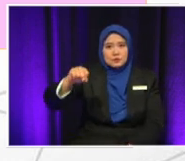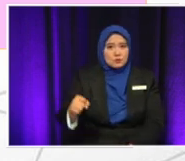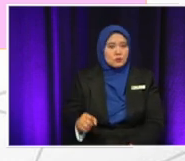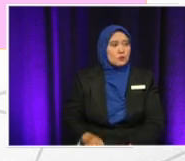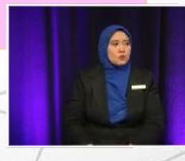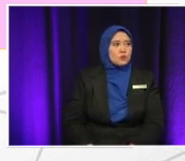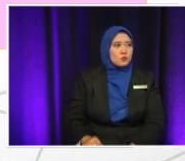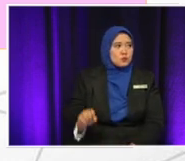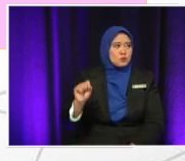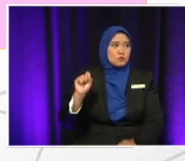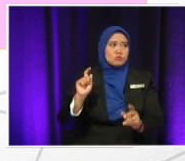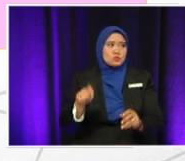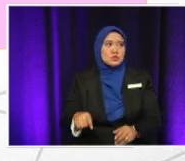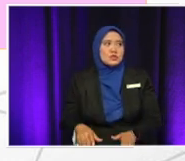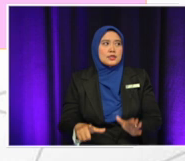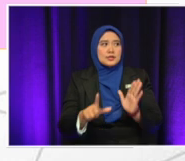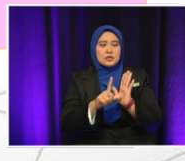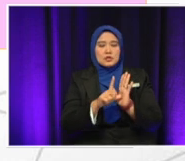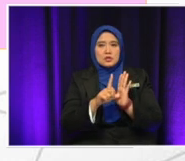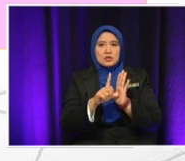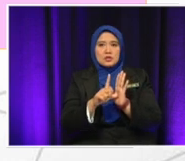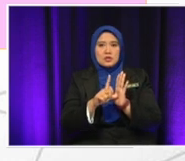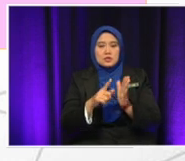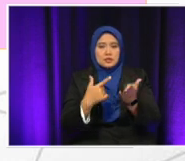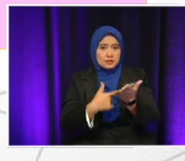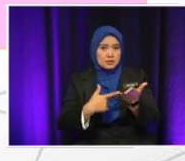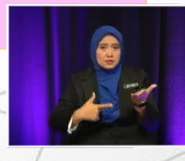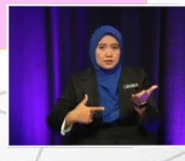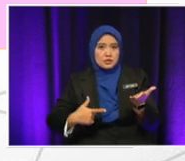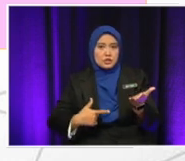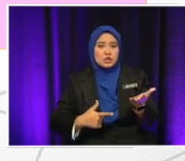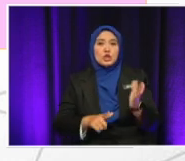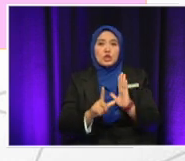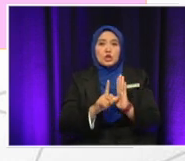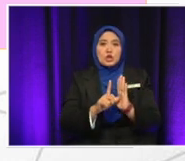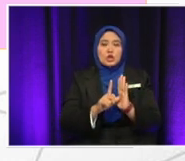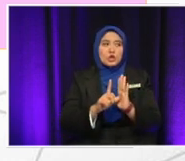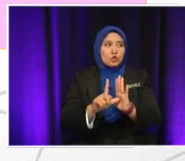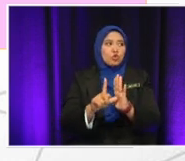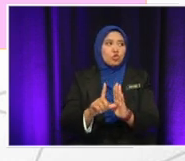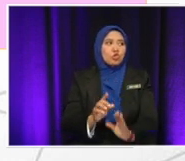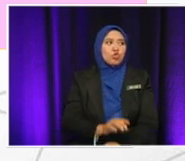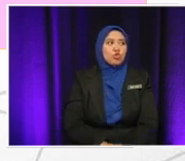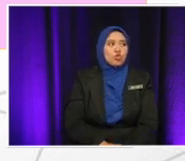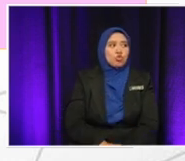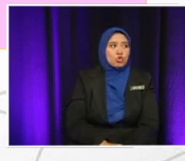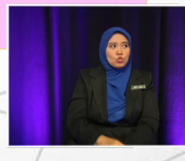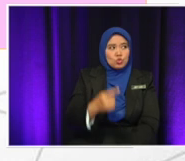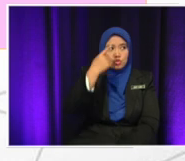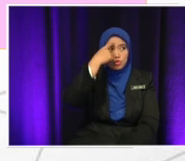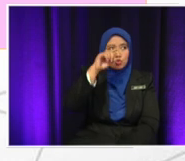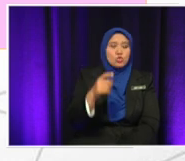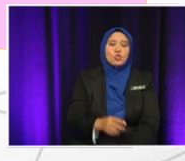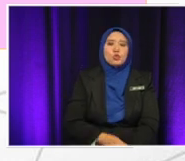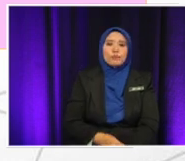logo untuk menyediakan itu dalam bentuk yang jelas pada ruang jawaban Terangkan logo anda dari aspek jenis